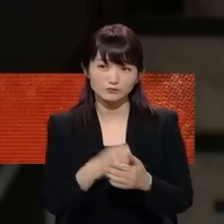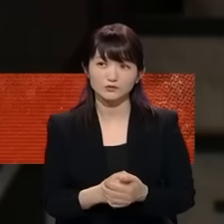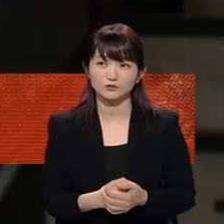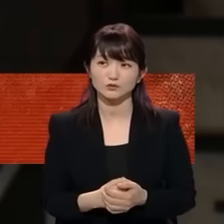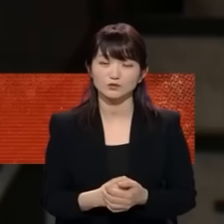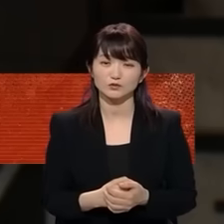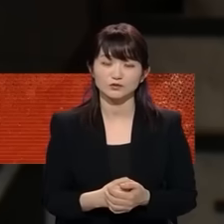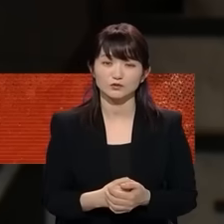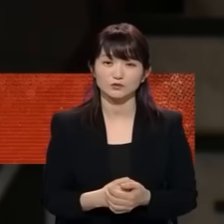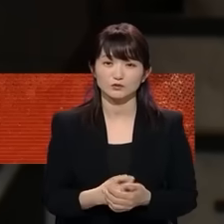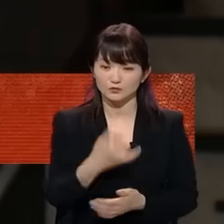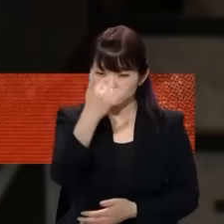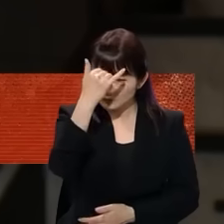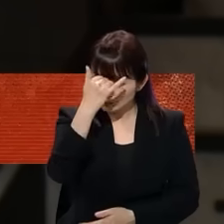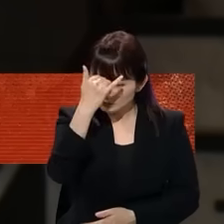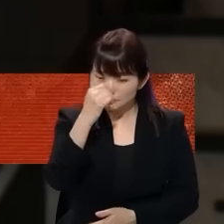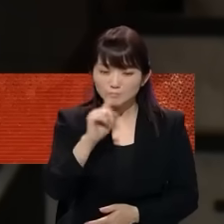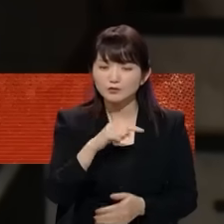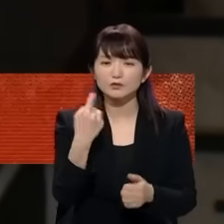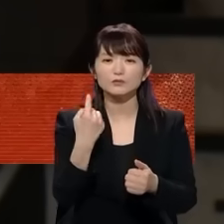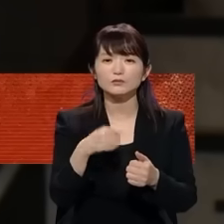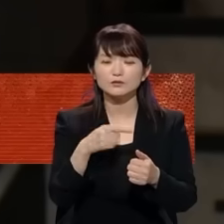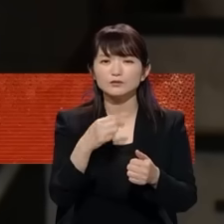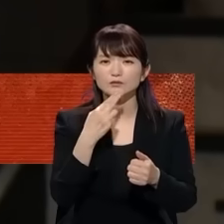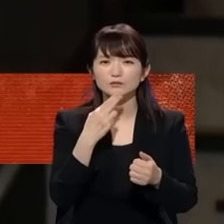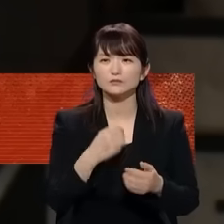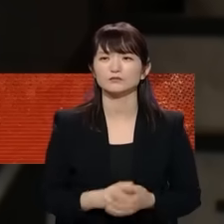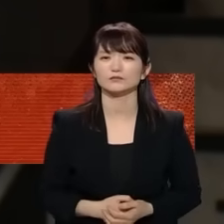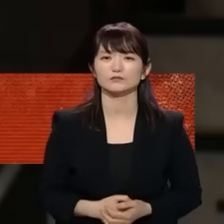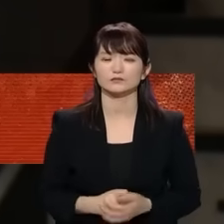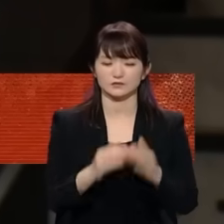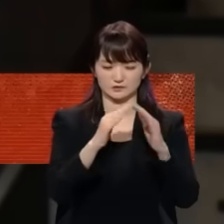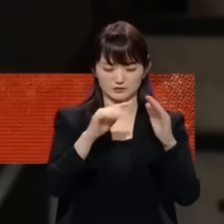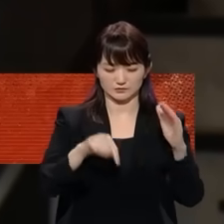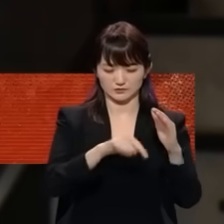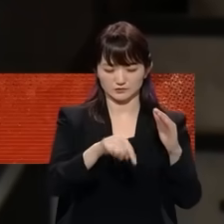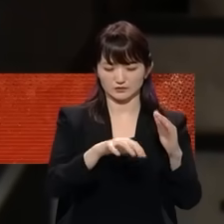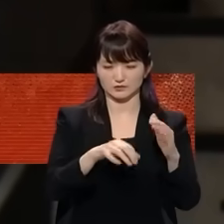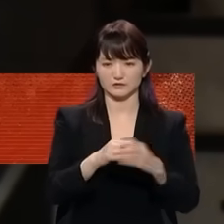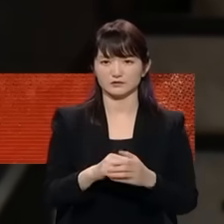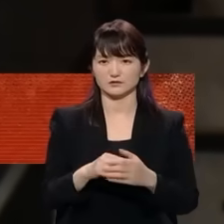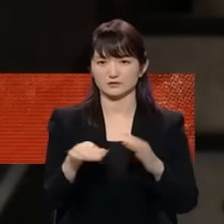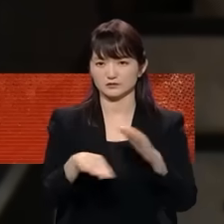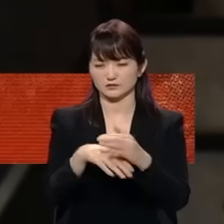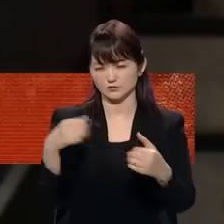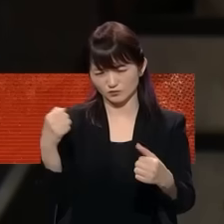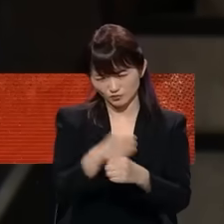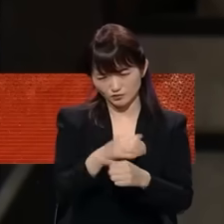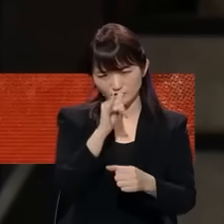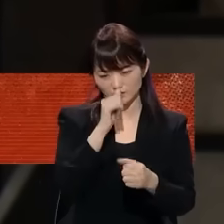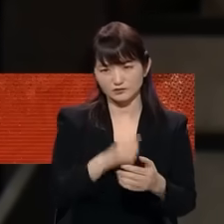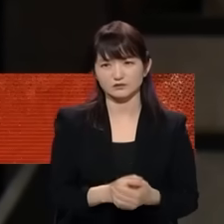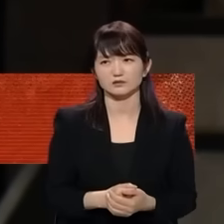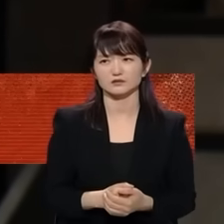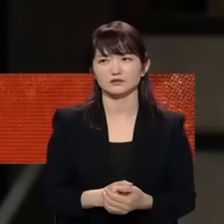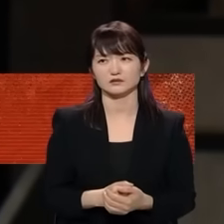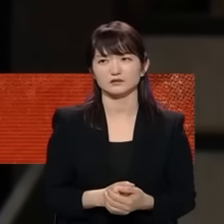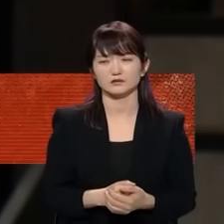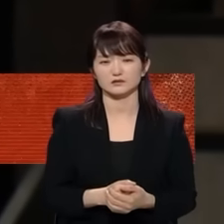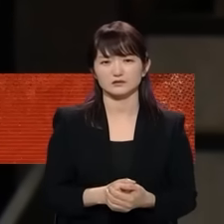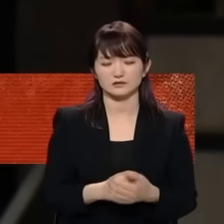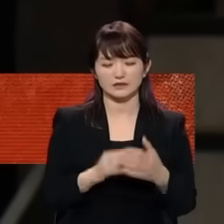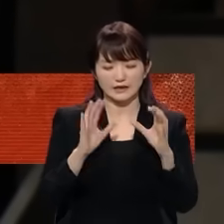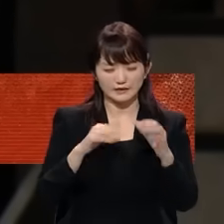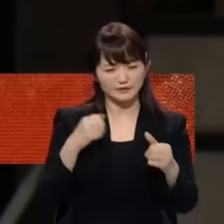되는 태도나 이런 걸 전혀 배우지 못한 상태인지 아니면 나아가서 집에서도 가정폭력이 있어서 저렇게 맞아온 건 아닌지